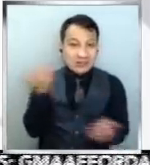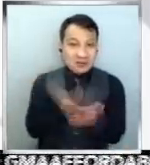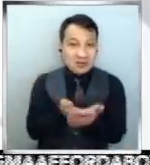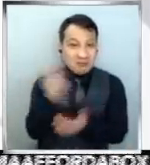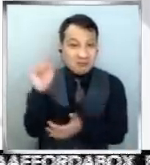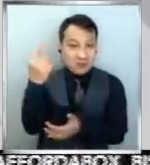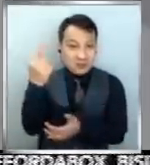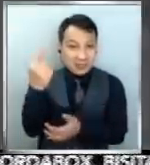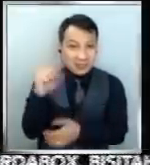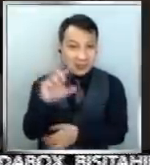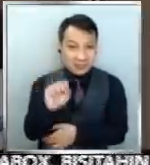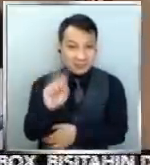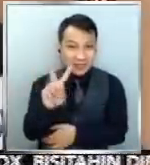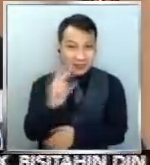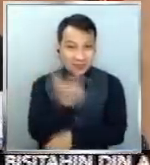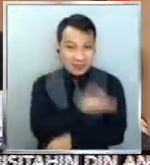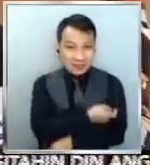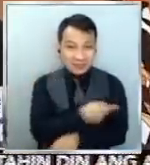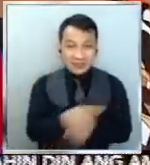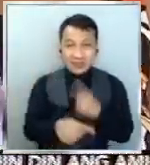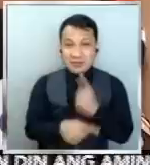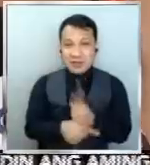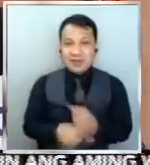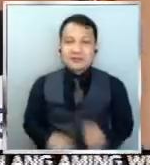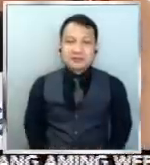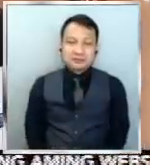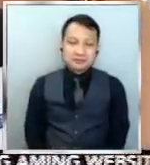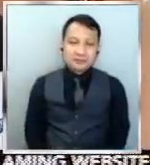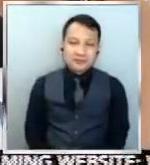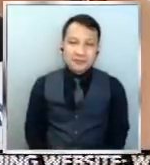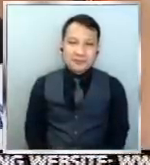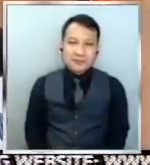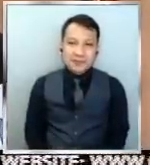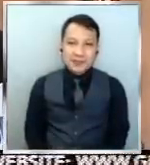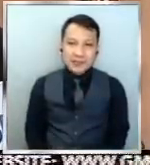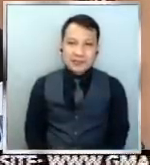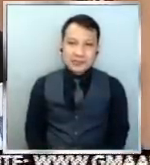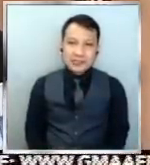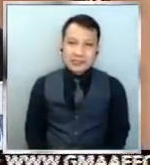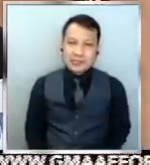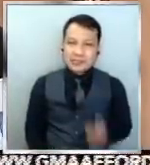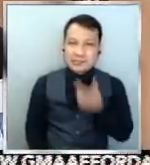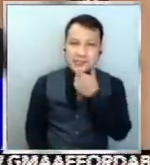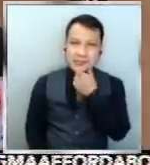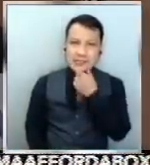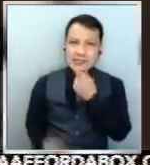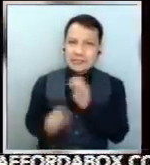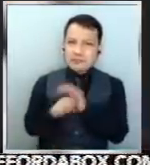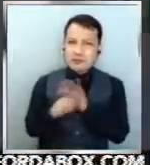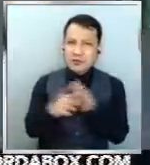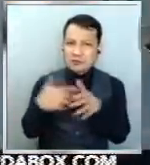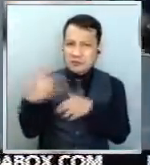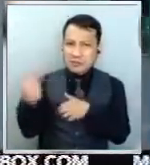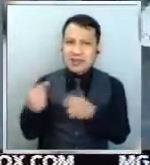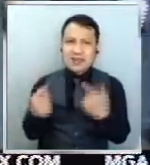vaccine natin is Sinovac. Kailangan kasi pag halimbawa lumabas, labas ka, kailangan na may vaccine.